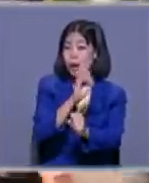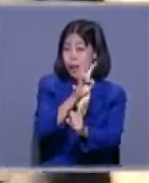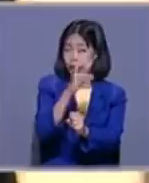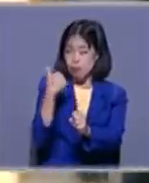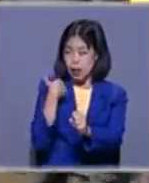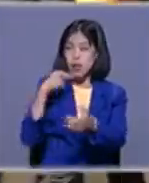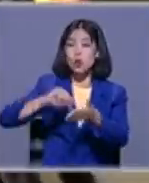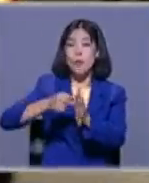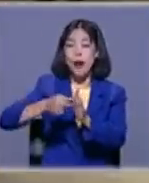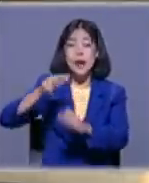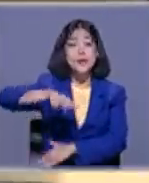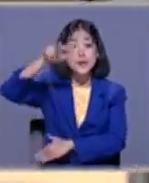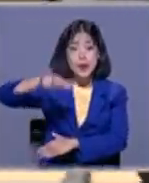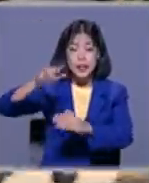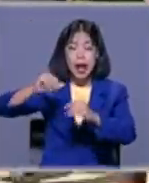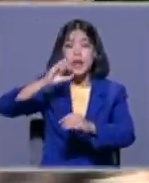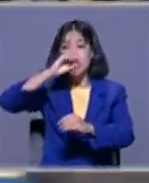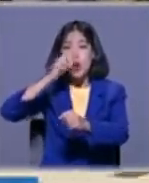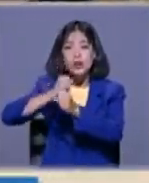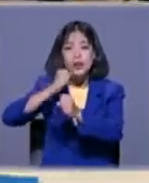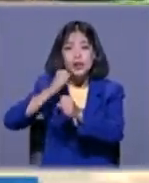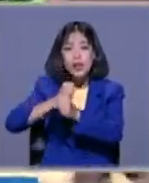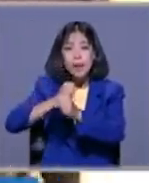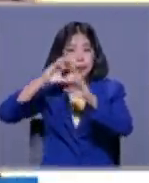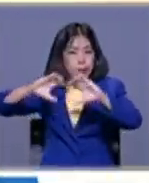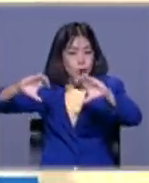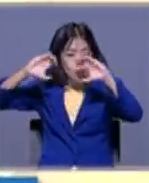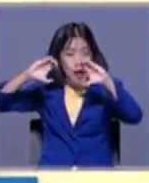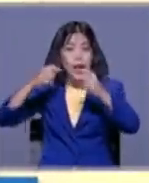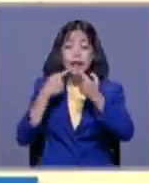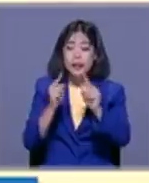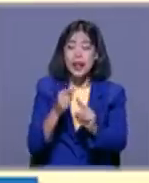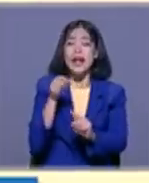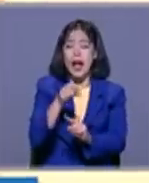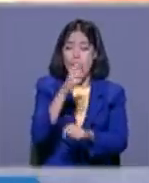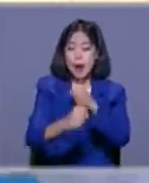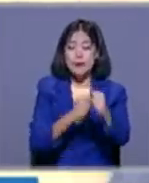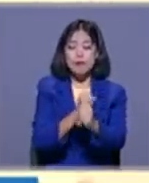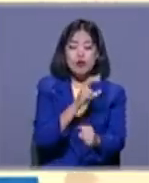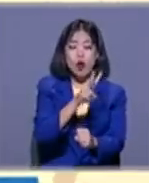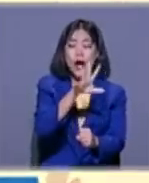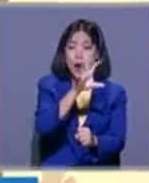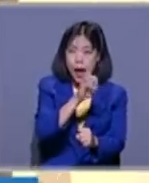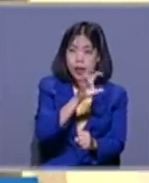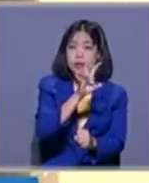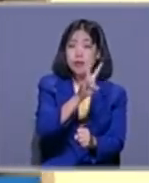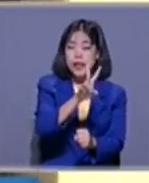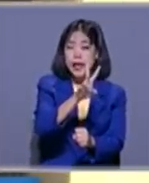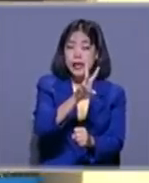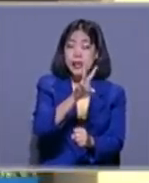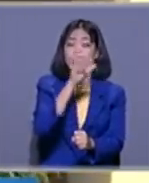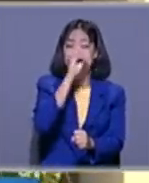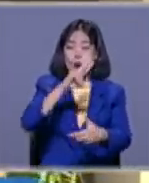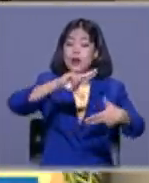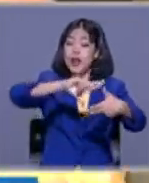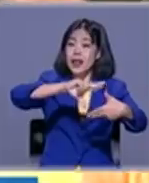จะได้เป็นคนตั้งรัฐบาลแล้วส่วนพรรคแพ้เลือกตั้งอย่างพลังประชารัฐถ้าเป็นก่อนรัฐประหารปี2557หรือในประเทศอื่นๆทั่วโลกเส้นท